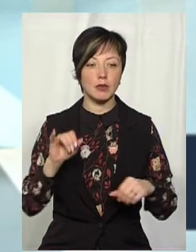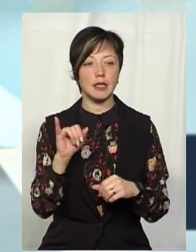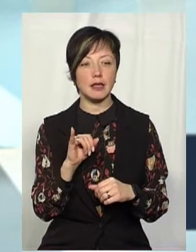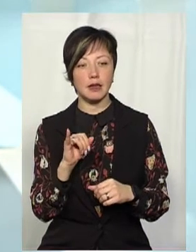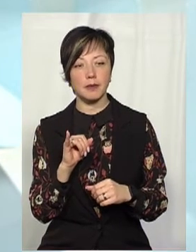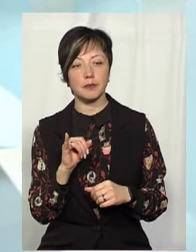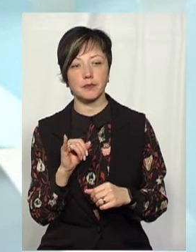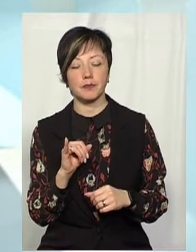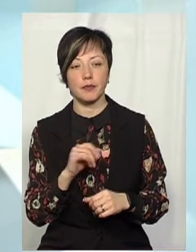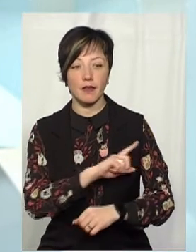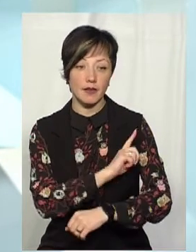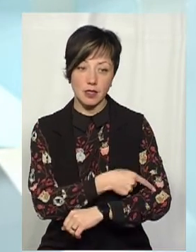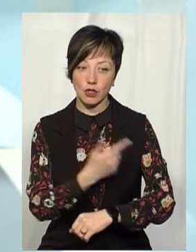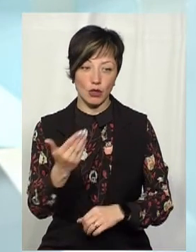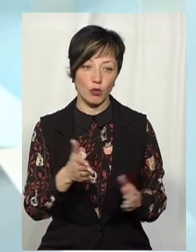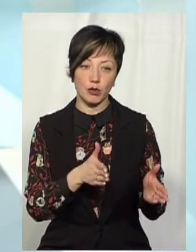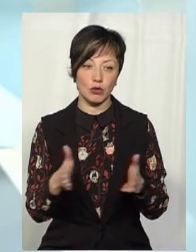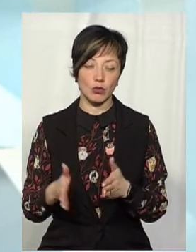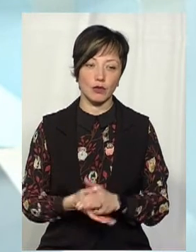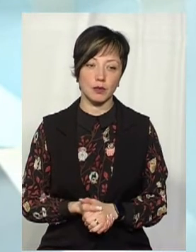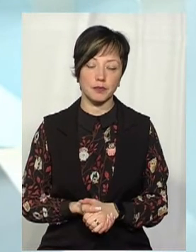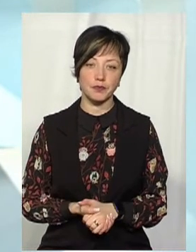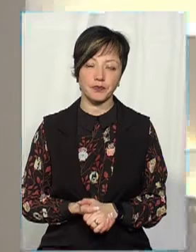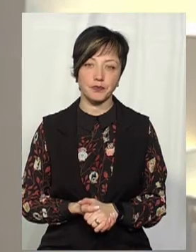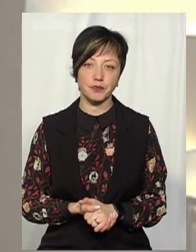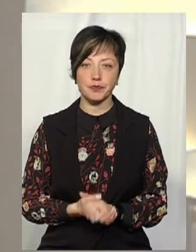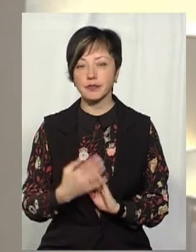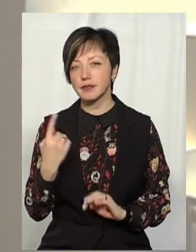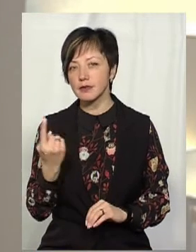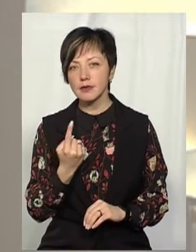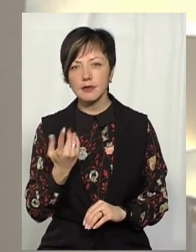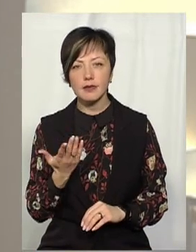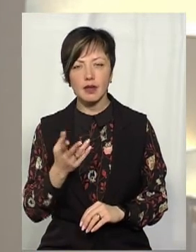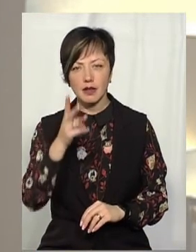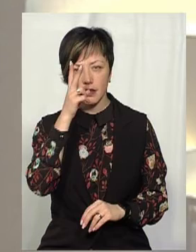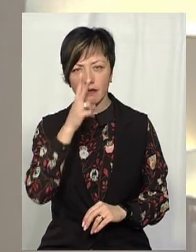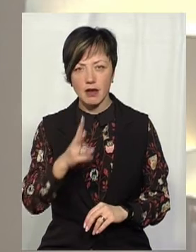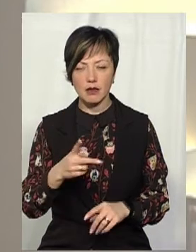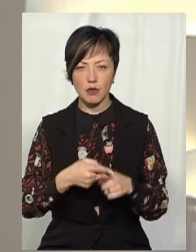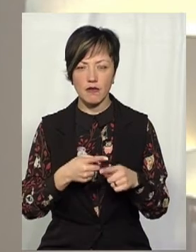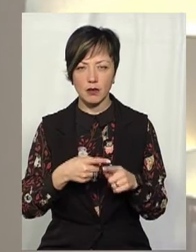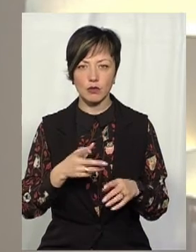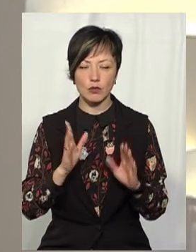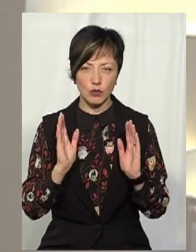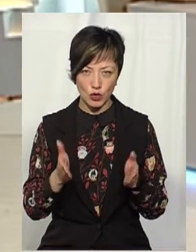і фізична його підготовка. Ну, єдине, що 2,5 місяці. Ну,